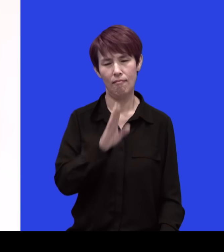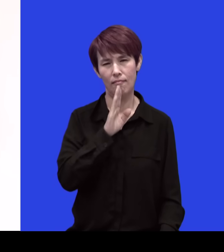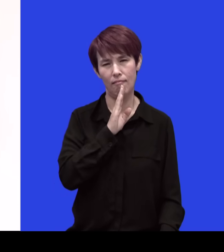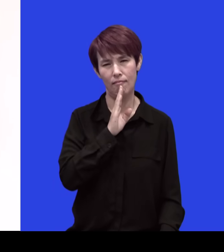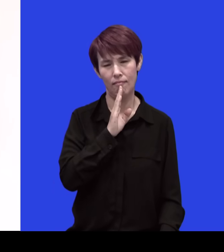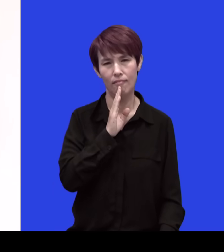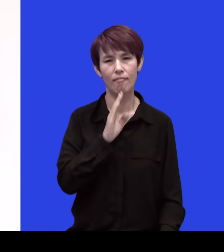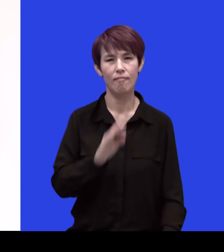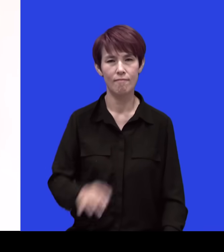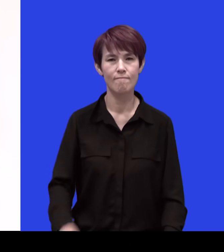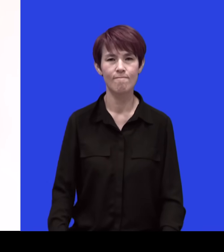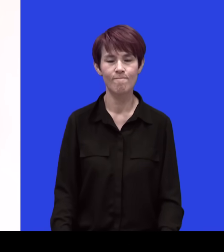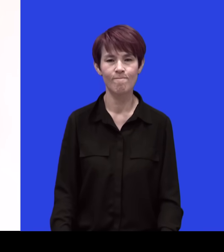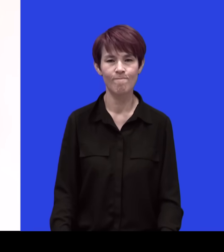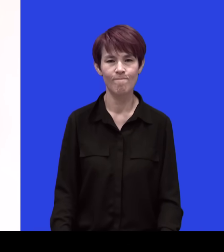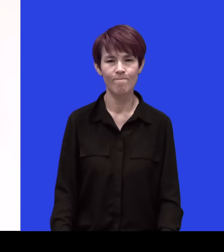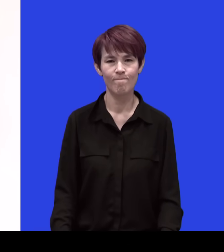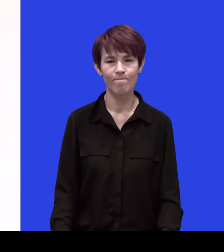사연이겠네요.